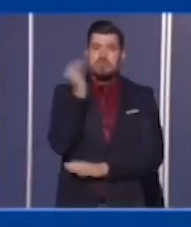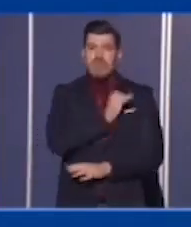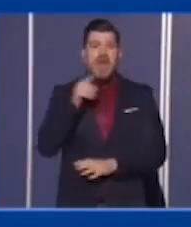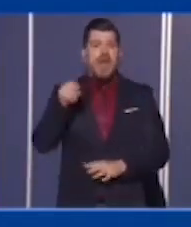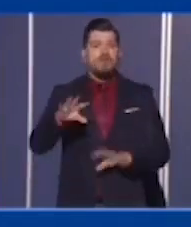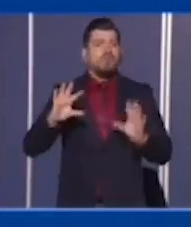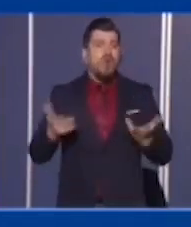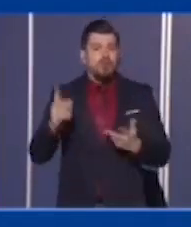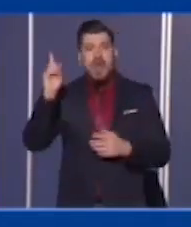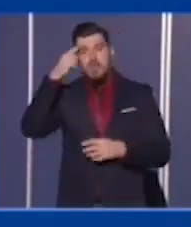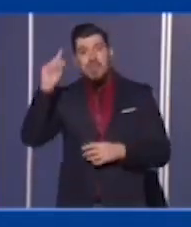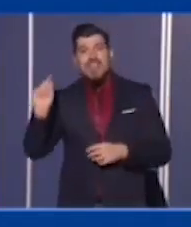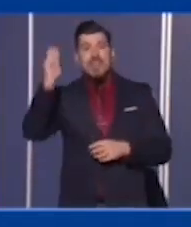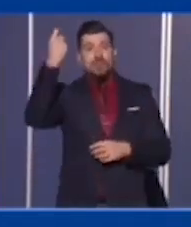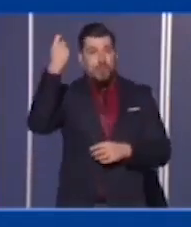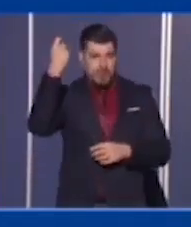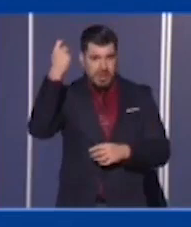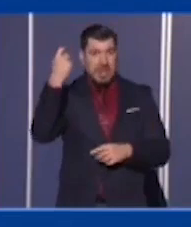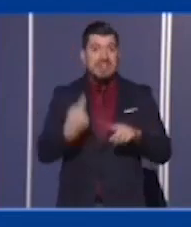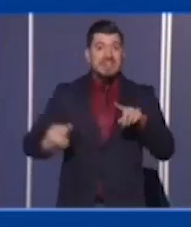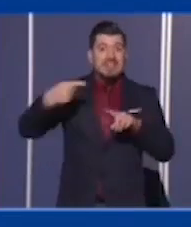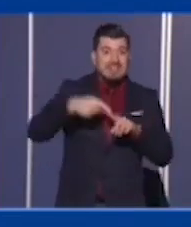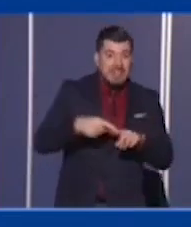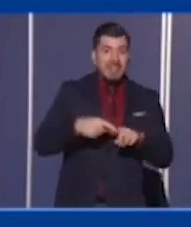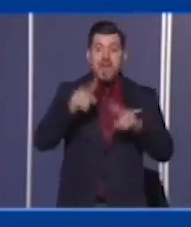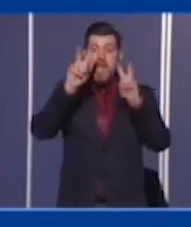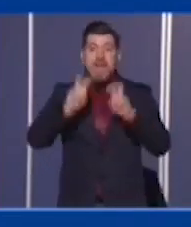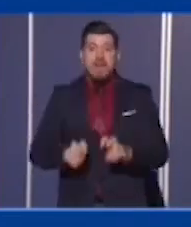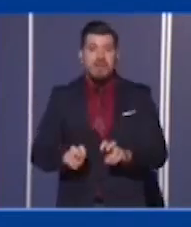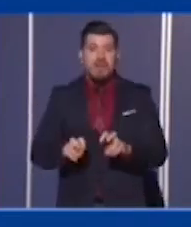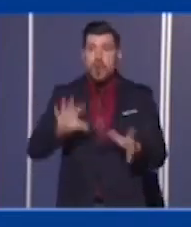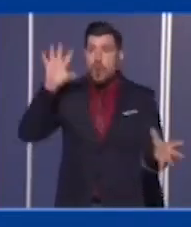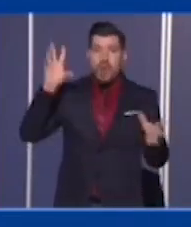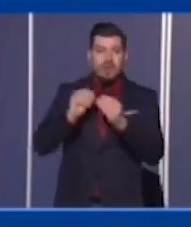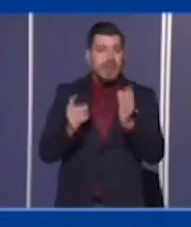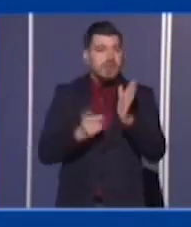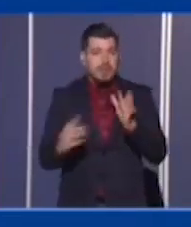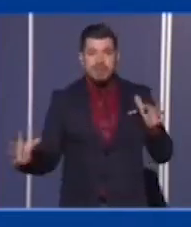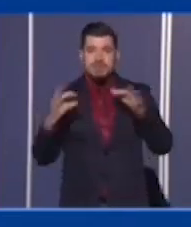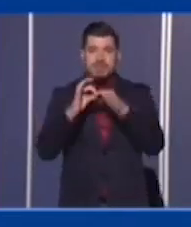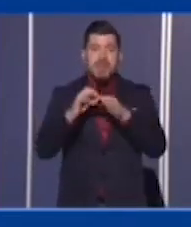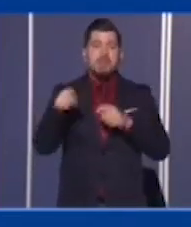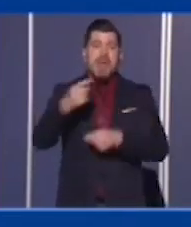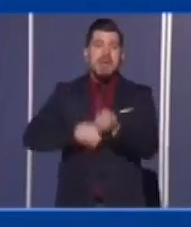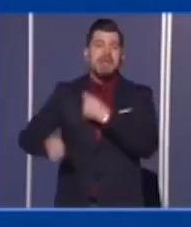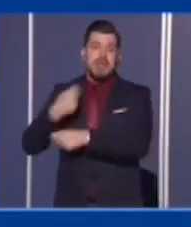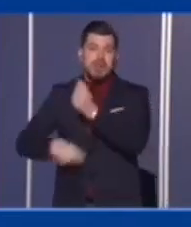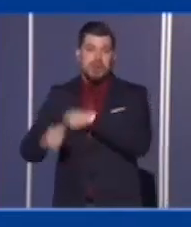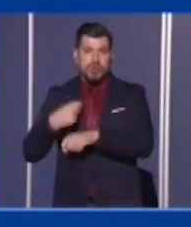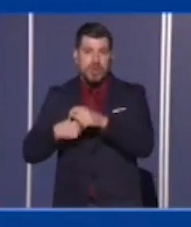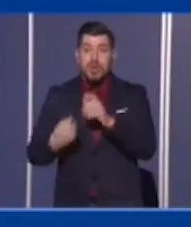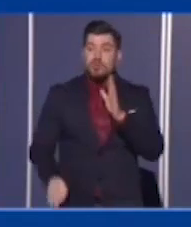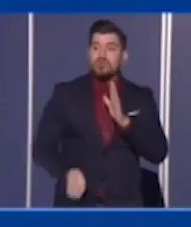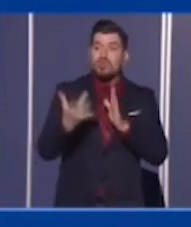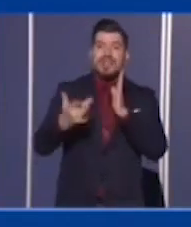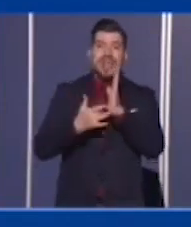καινοτομία. Αλλά αυτή η έρευνα και η καινοτομία πρέπει να διασυνδέεται με την επιχειρηματικότητα. Κάθε νέα τεχνολογική εξέλιξη,